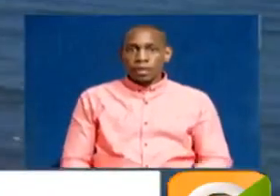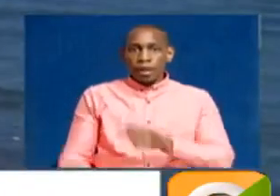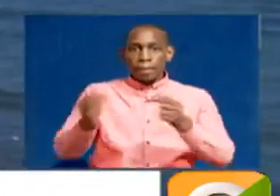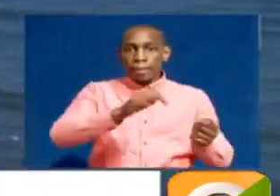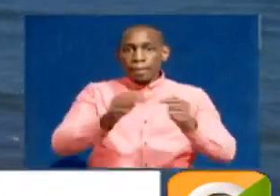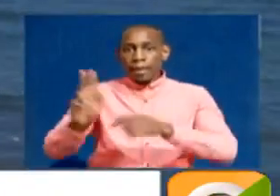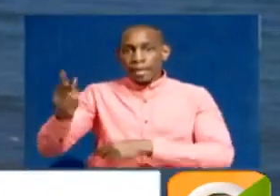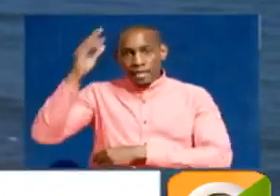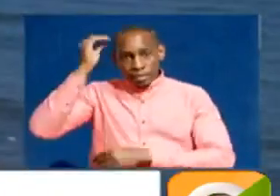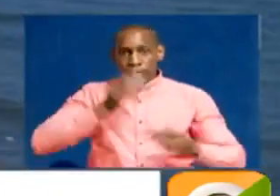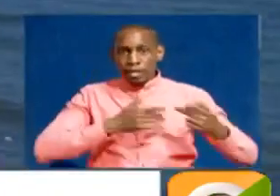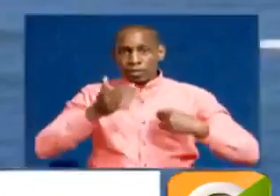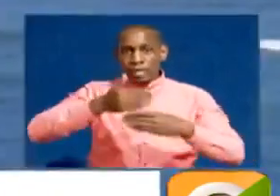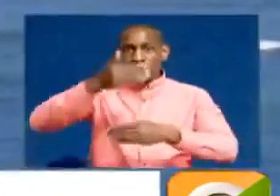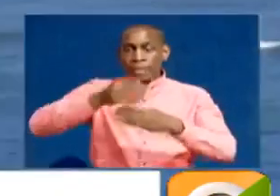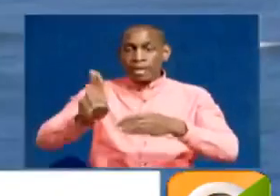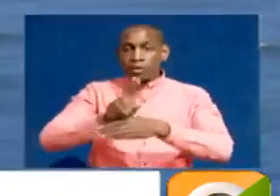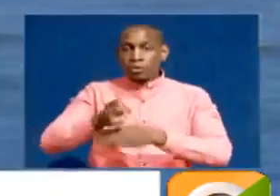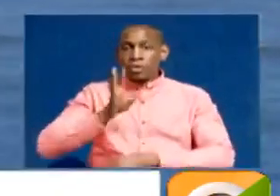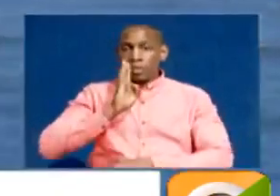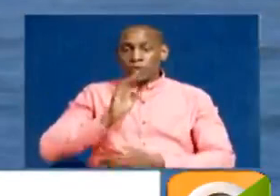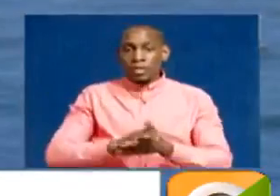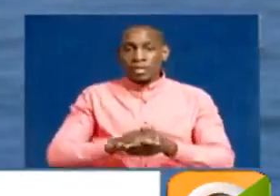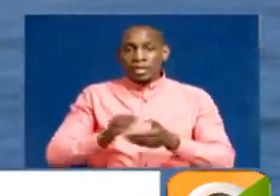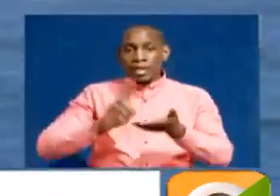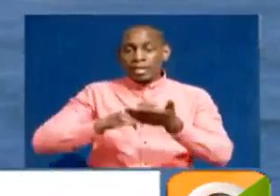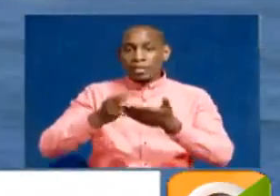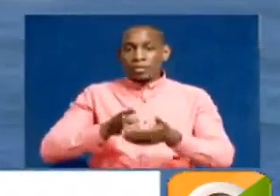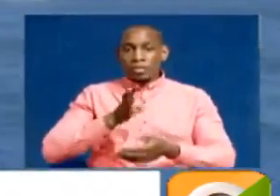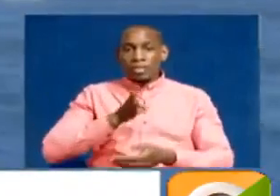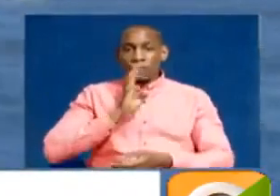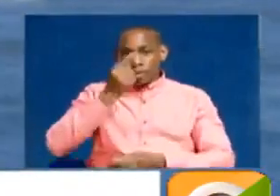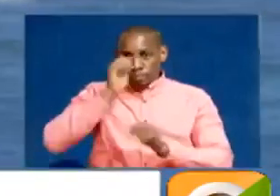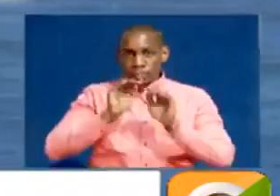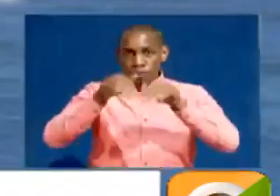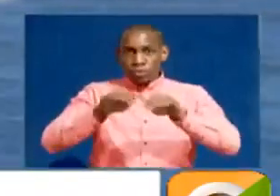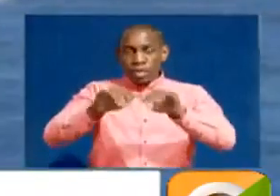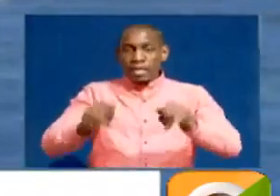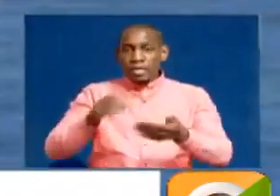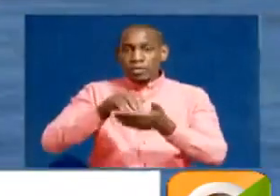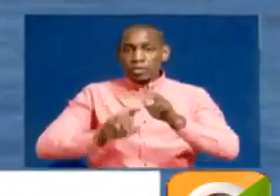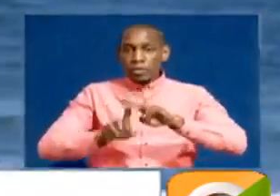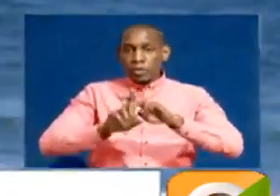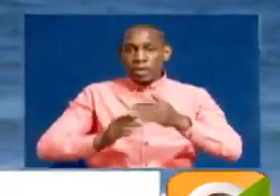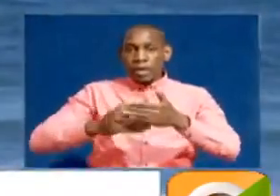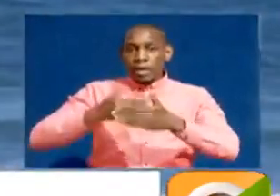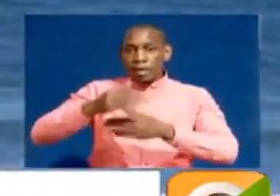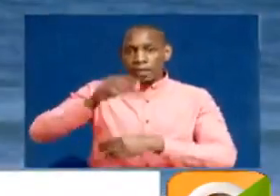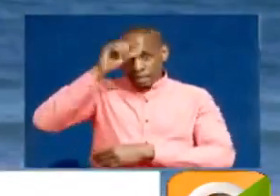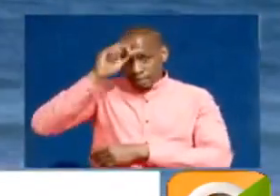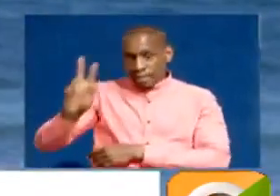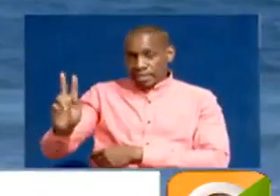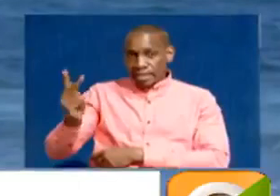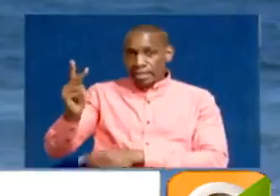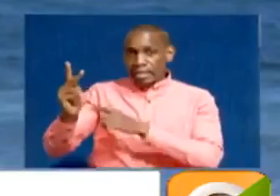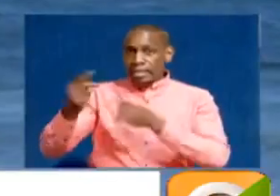Uhasama wa Kenya na Somalia kuhusu mipaka na matumizi ya maji na rasilimali za bahari Hindi umechukua mkondo mpya. Hii ni baada ya serikali ya